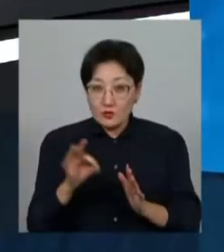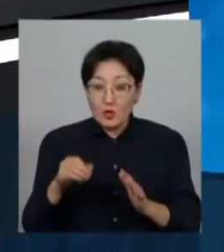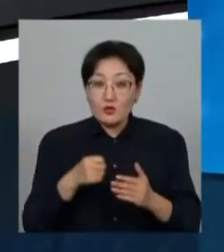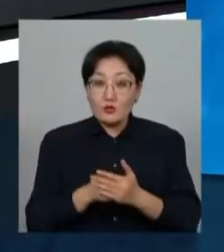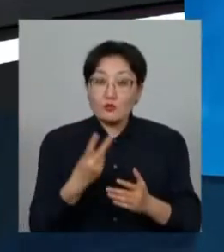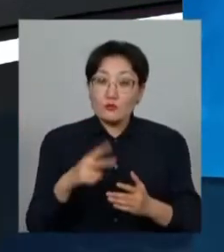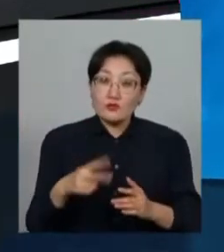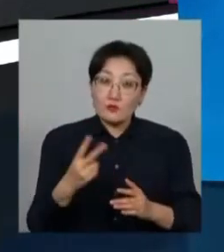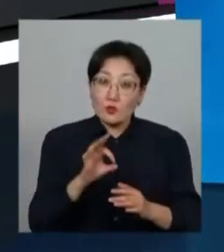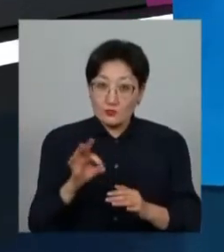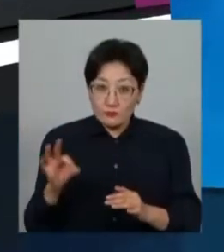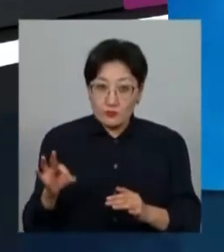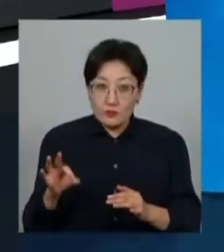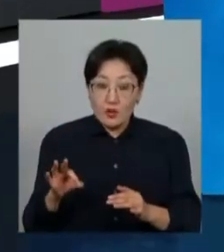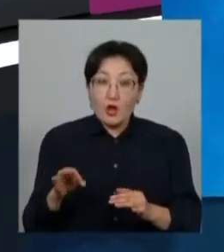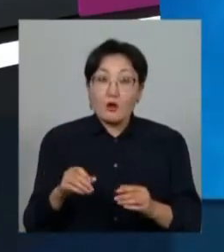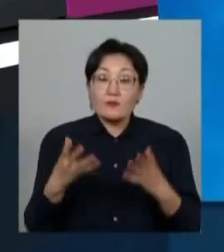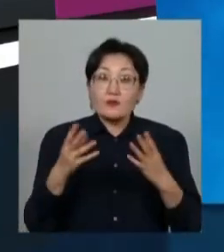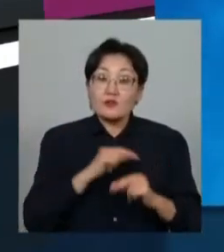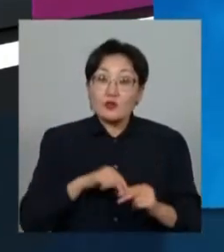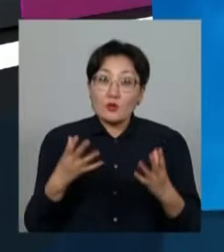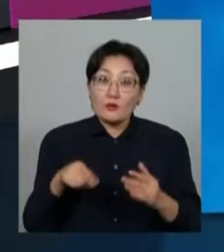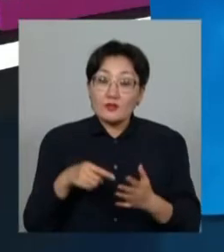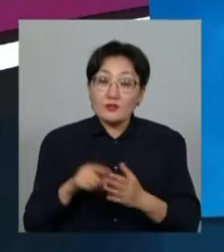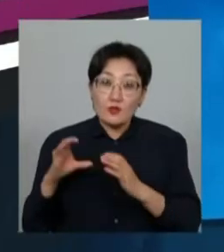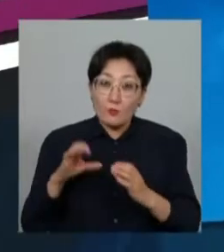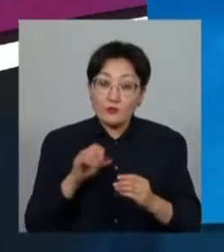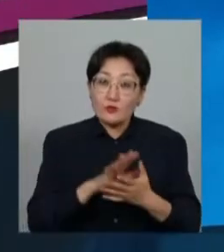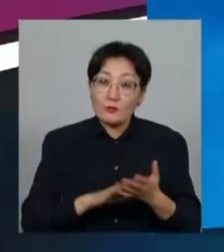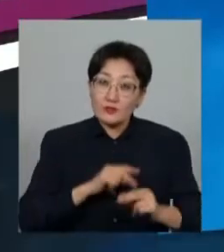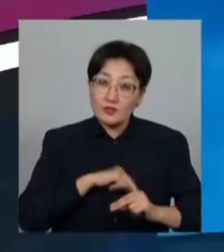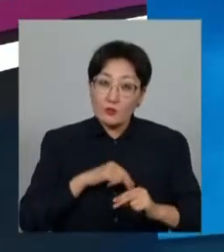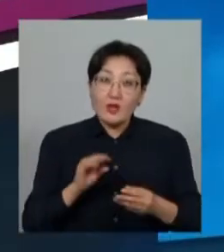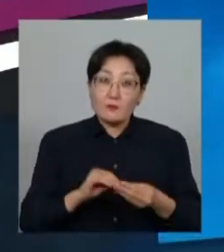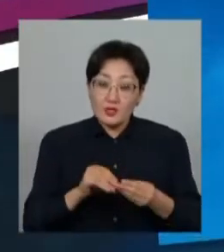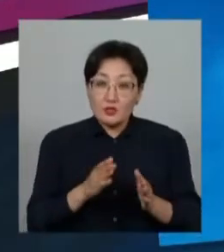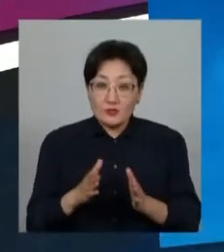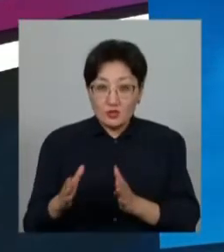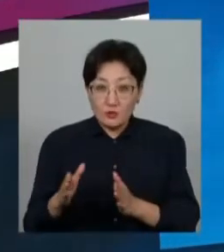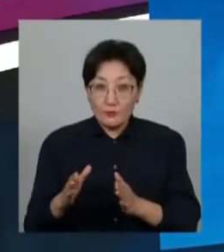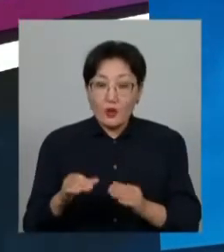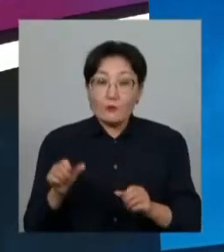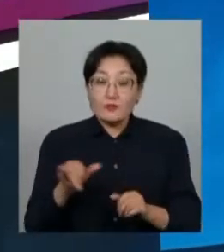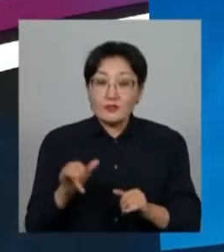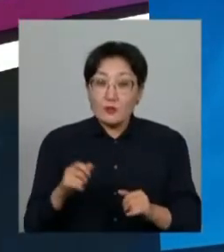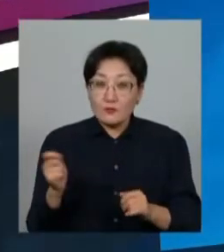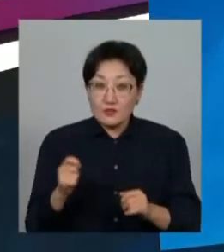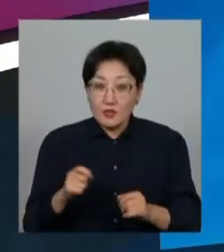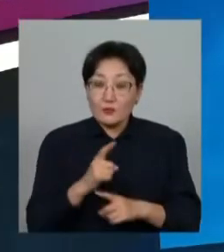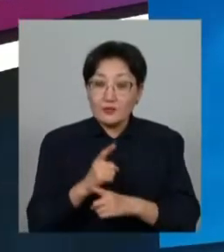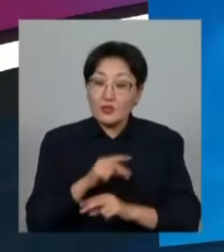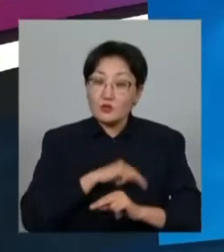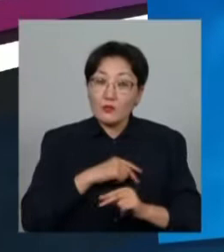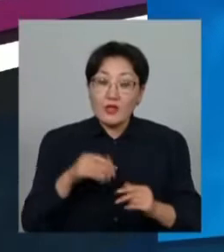до 22.00. В будние городские автобусы продолжат работу в прежнем режиме. По субботам и воскресеньям запрещена